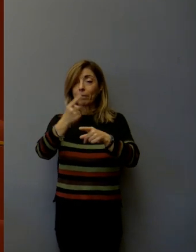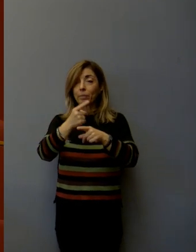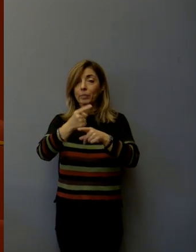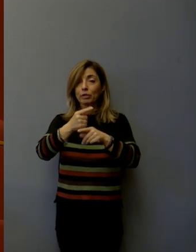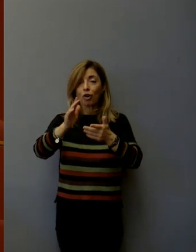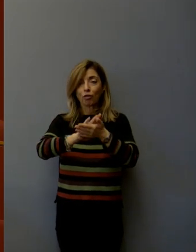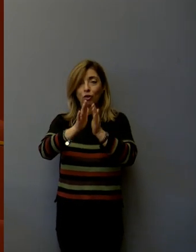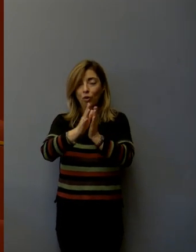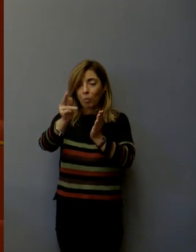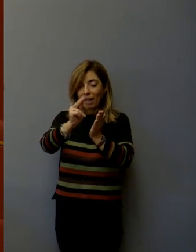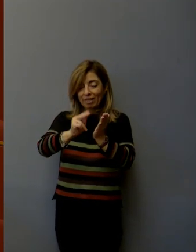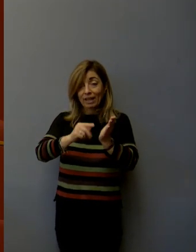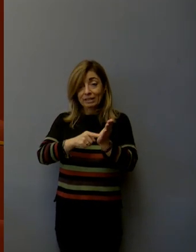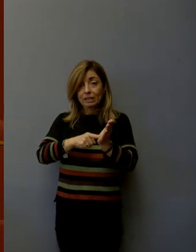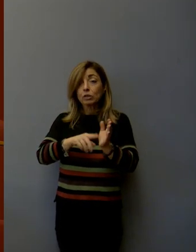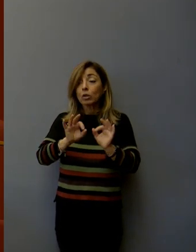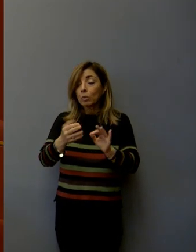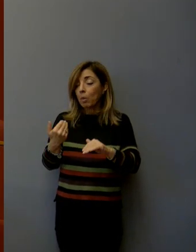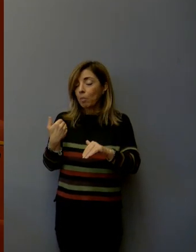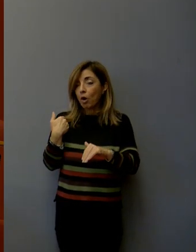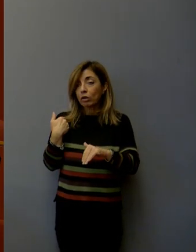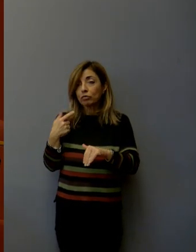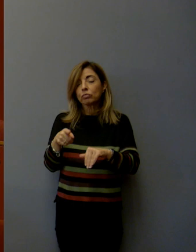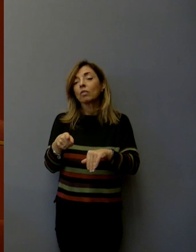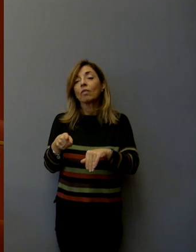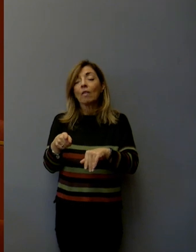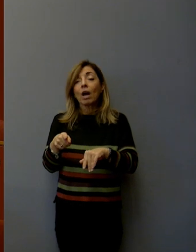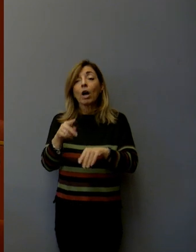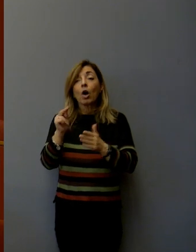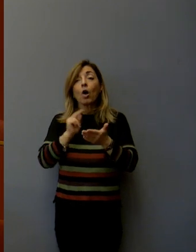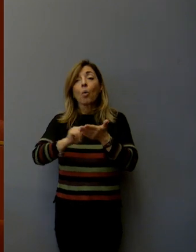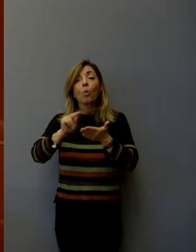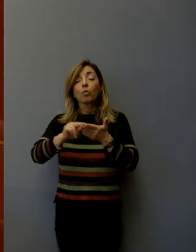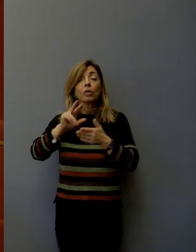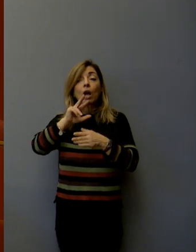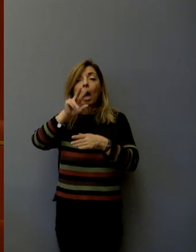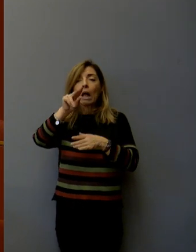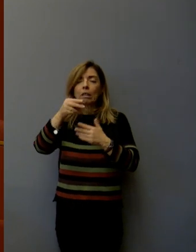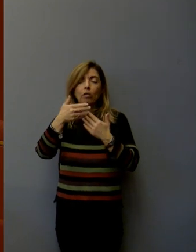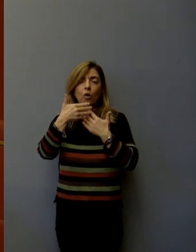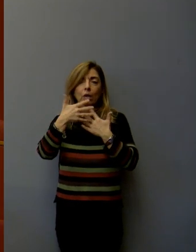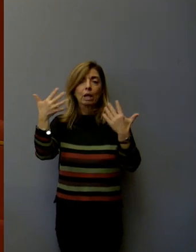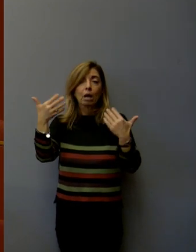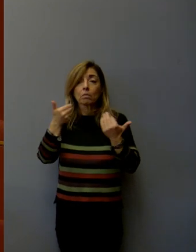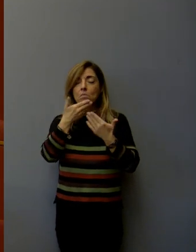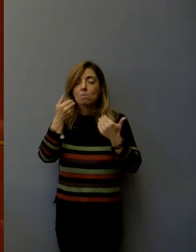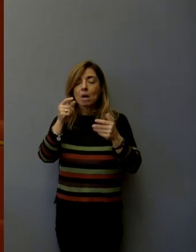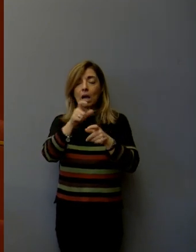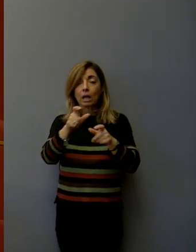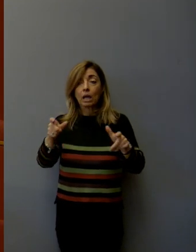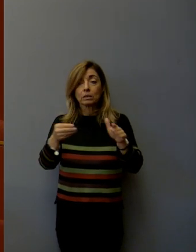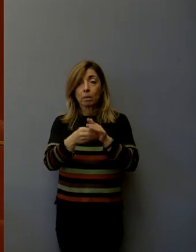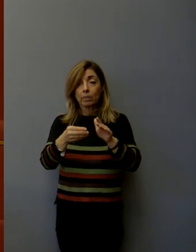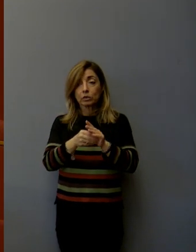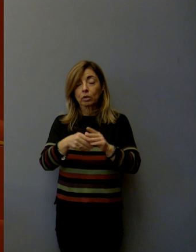da pochi giorni fa l'ufficio ha dichiarato in maniera esplicita che per mancanza di personale non sono